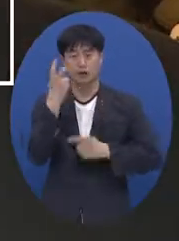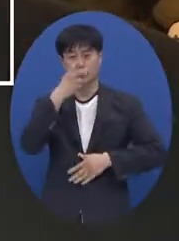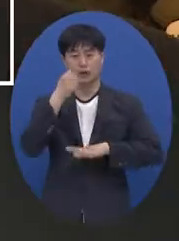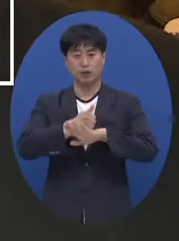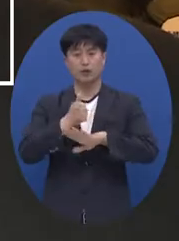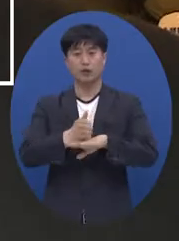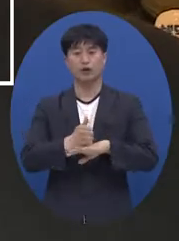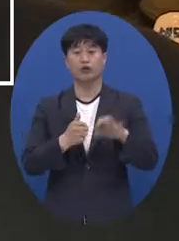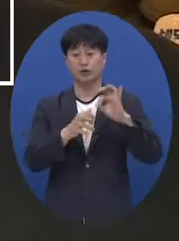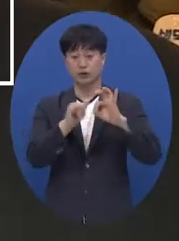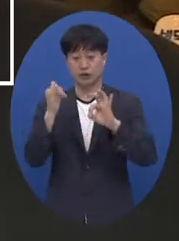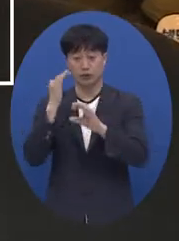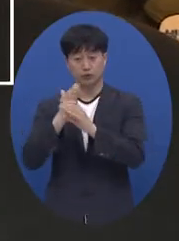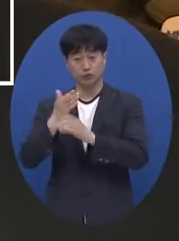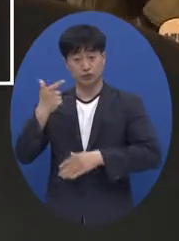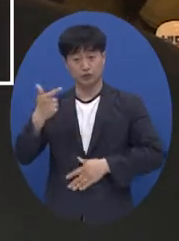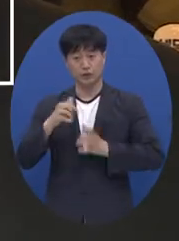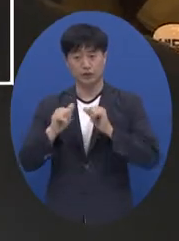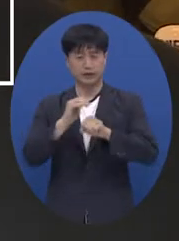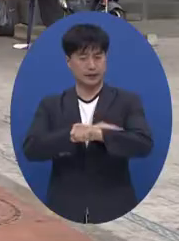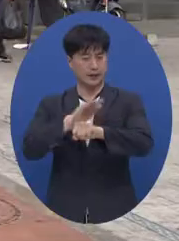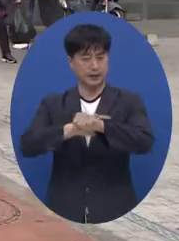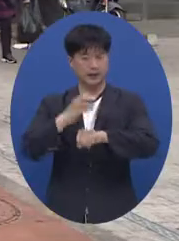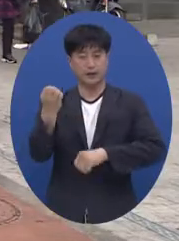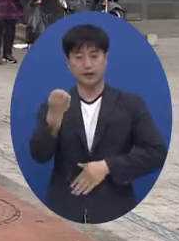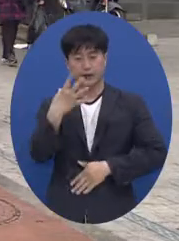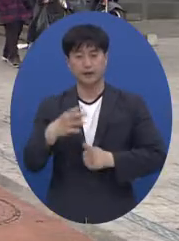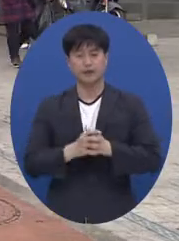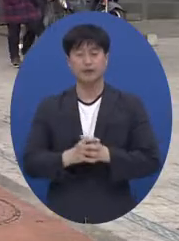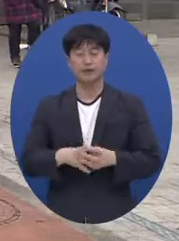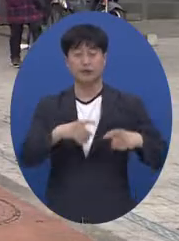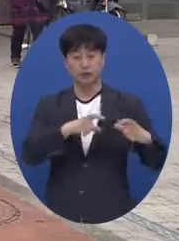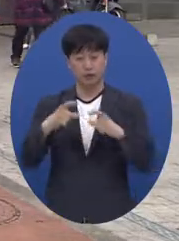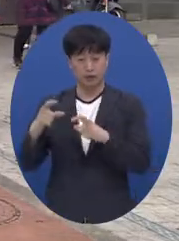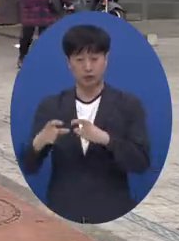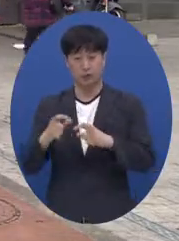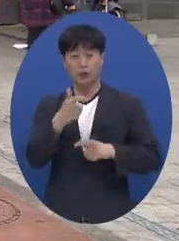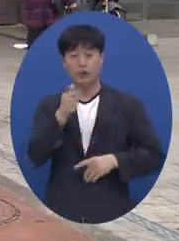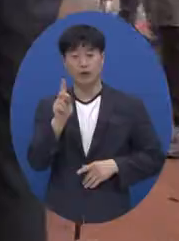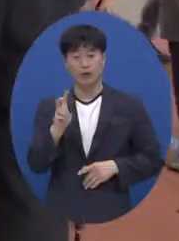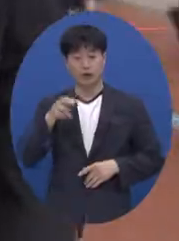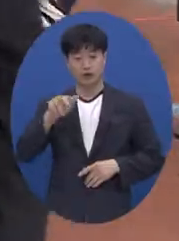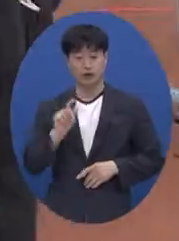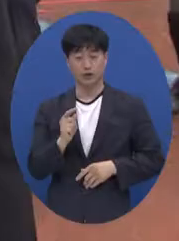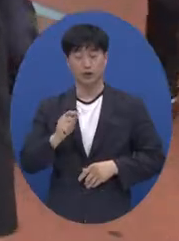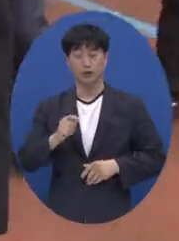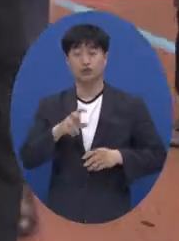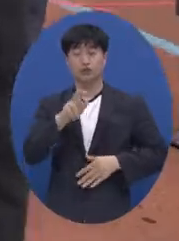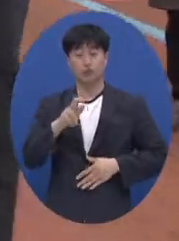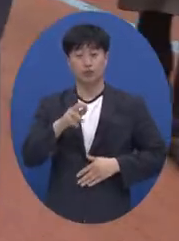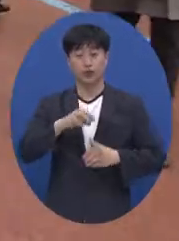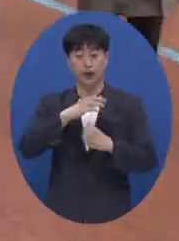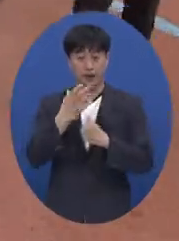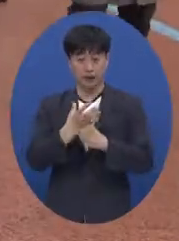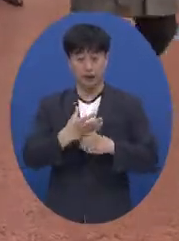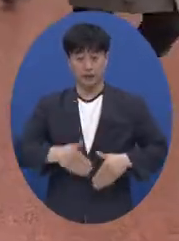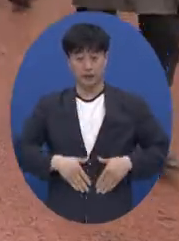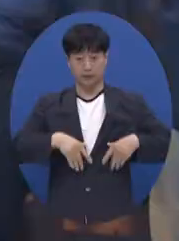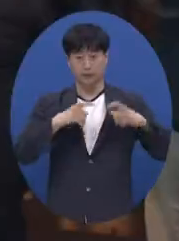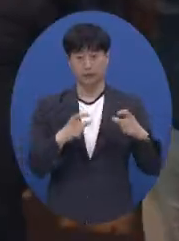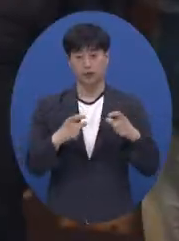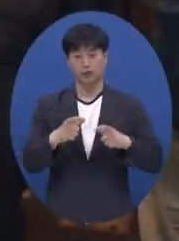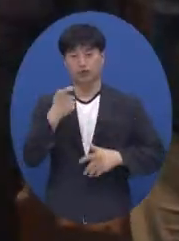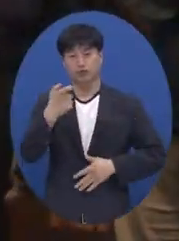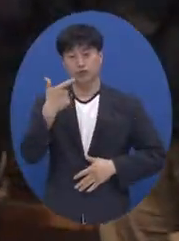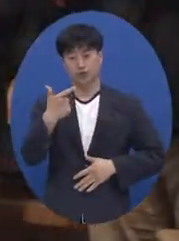응답자 10명 중 6명이 잘했다고 답했습니다. 권역별로는 과천과 군포, 안양 등이 속한 남부권이